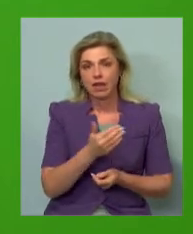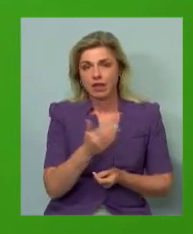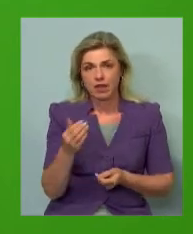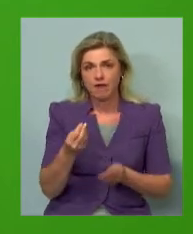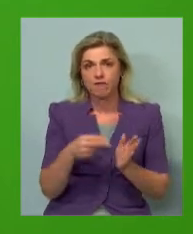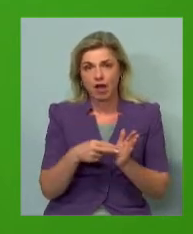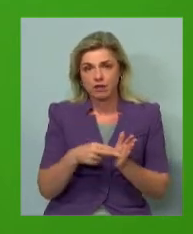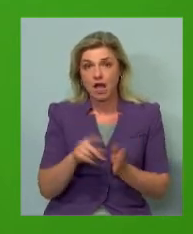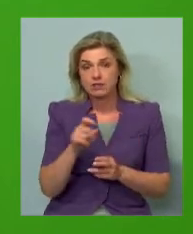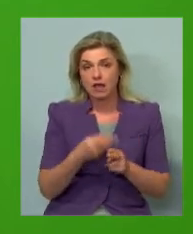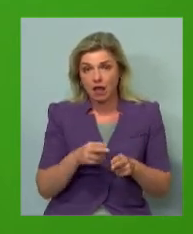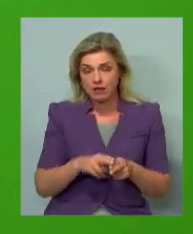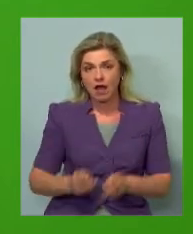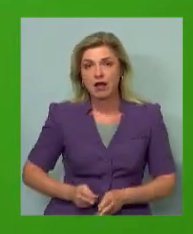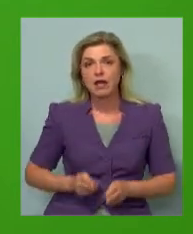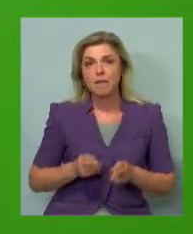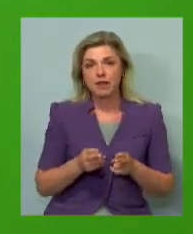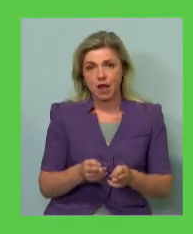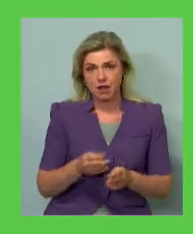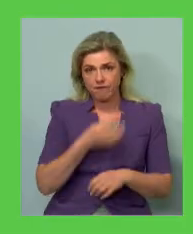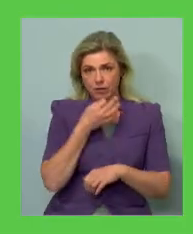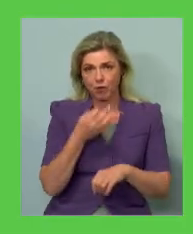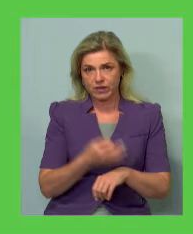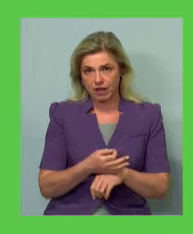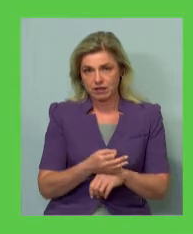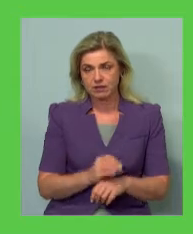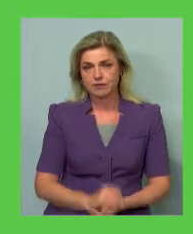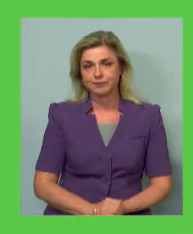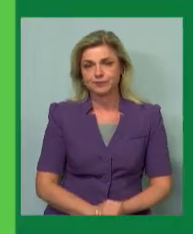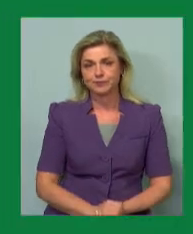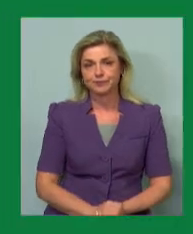передбачена кримінальна відповідальність, додав Дмитро Баштовий.